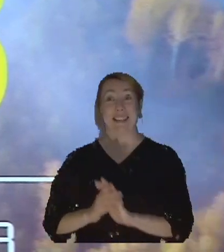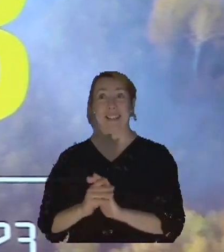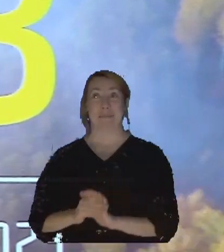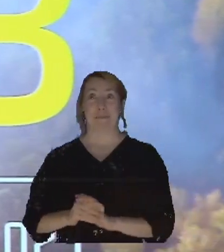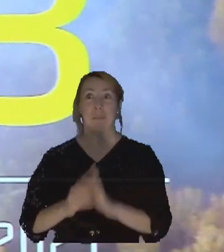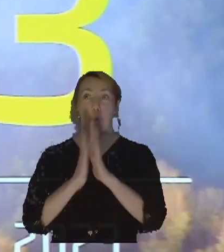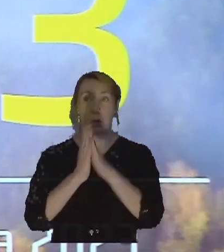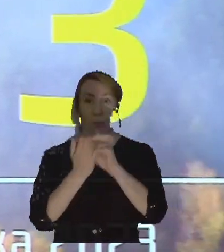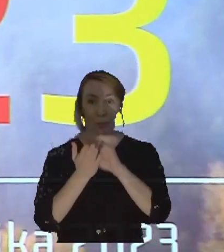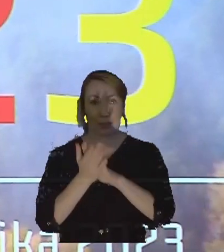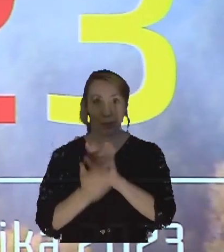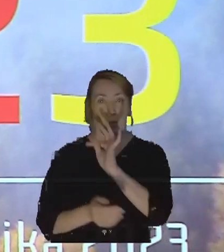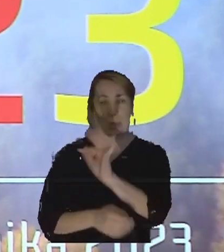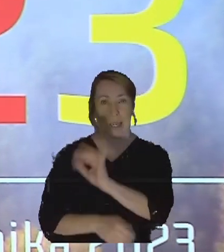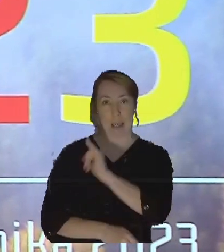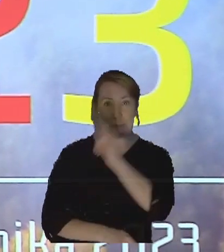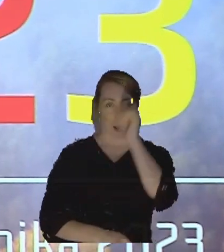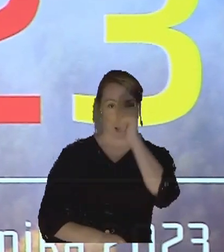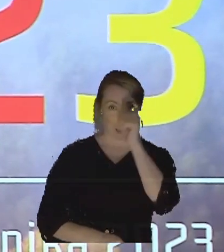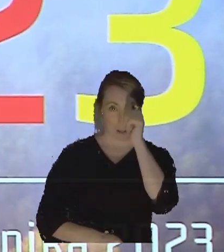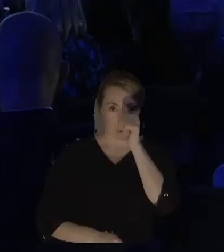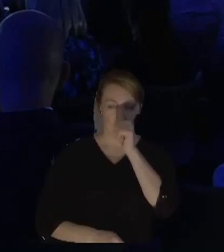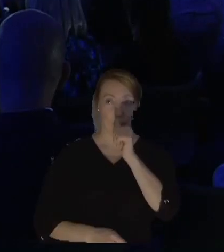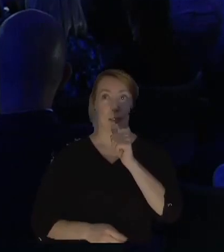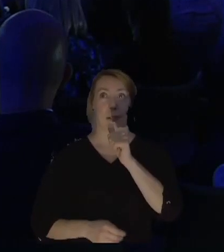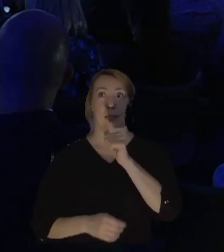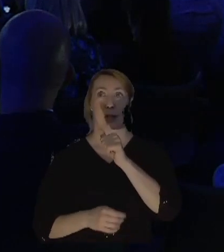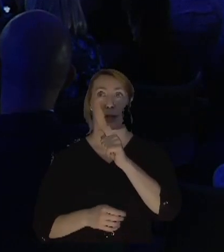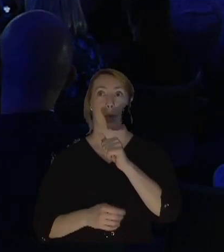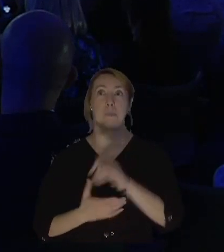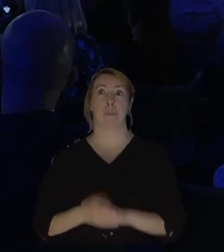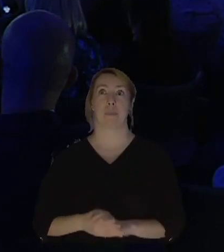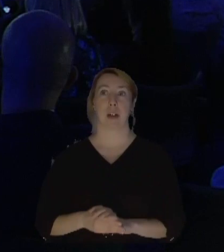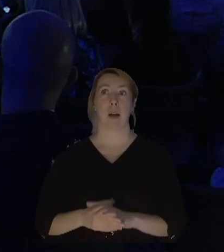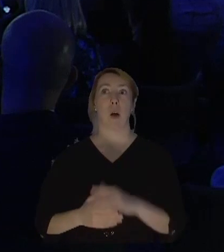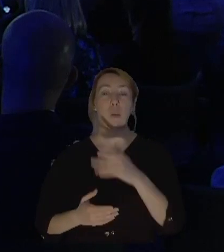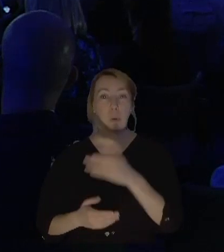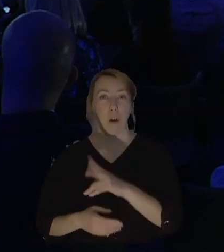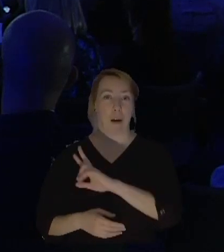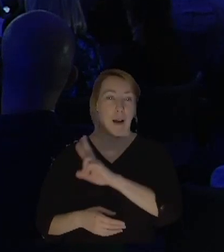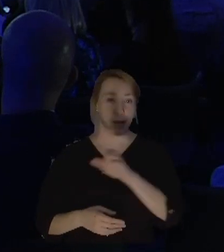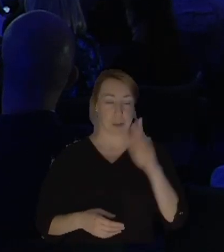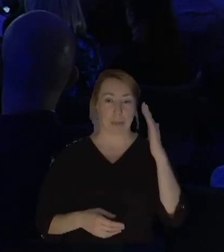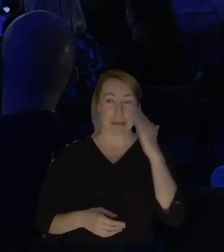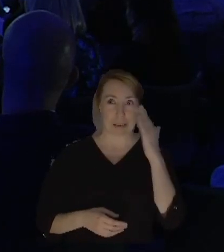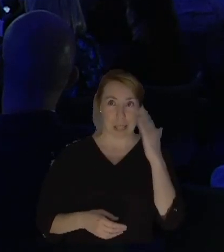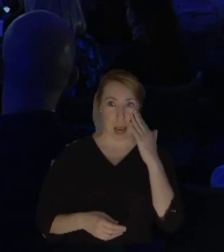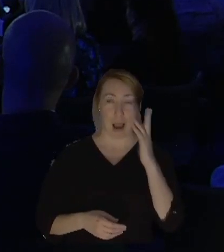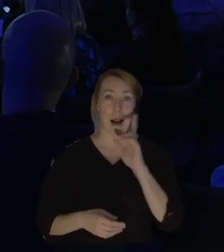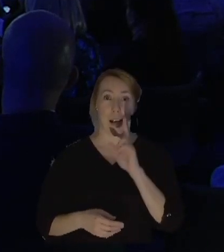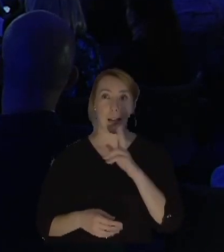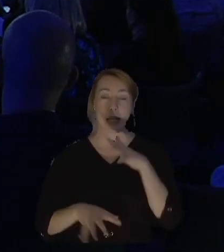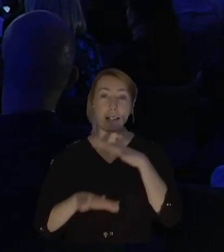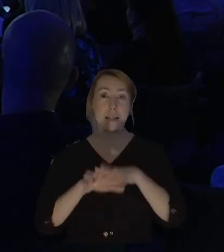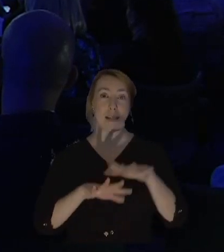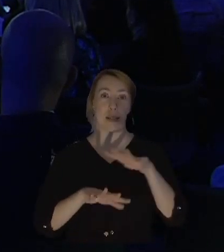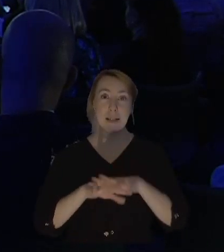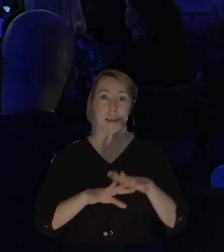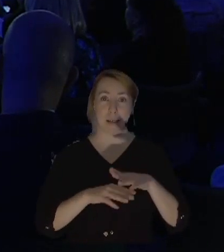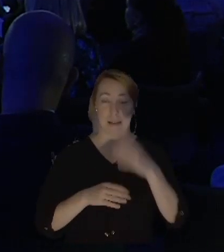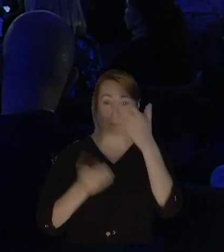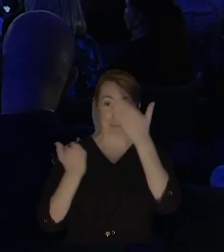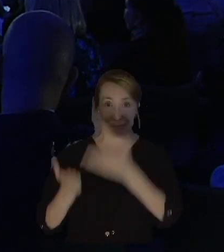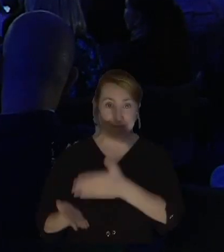Proszę wpisać swoje imię i nazwisko, panie marszałku. Mimo tego, że jest ono wielu ludziom znane, to system nie